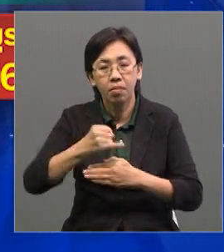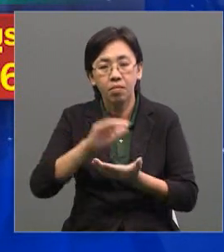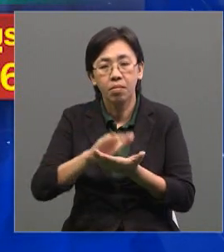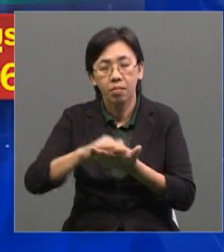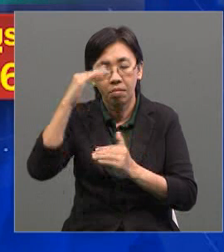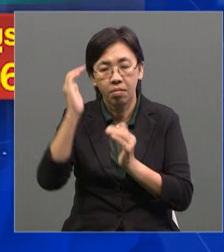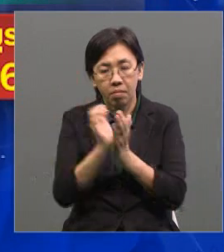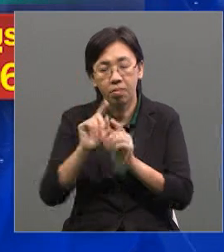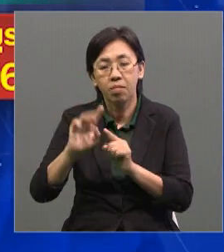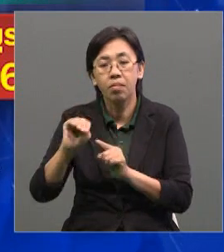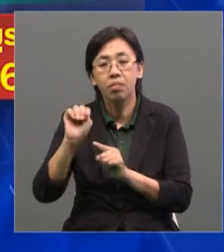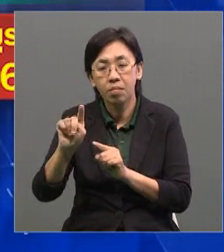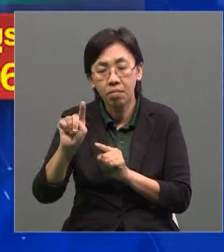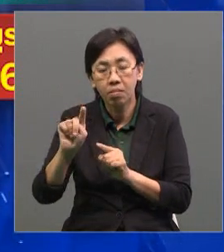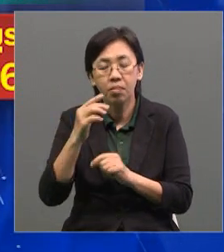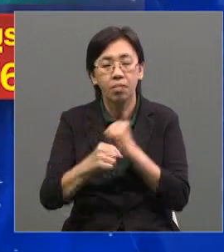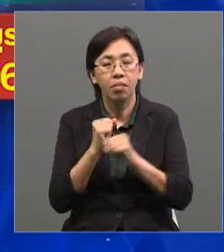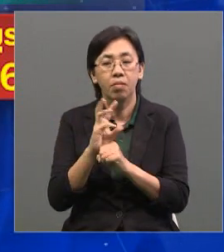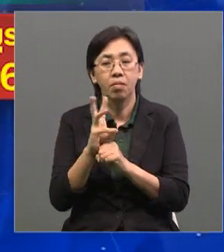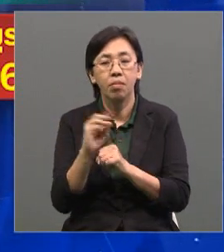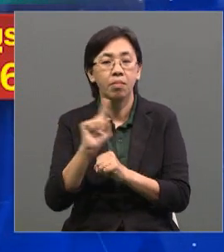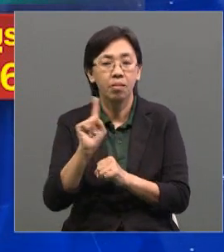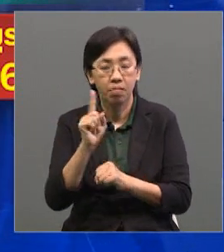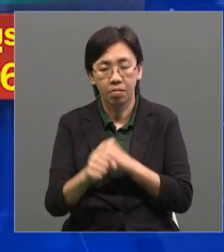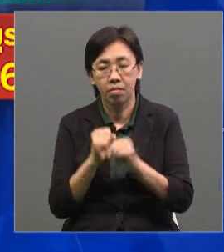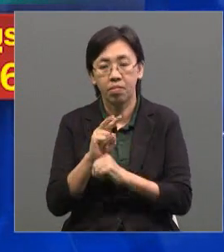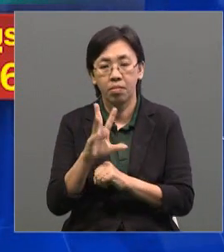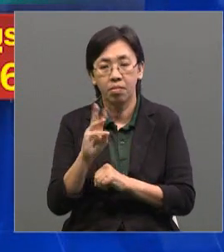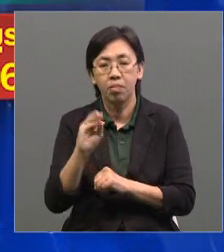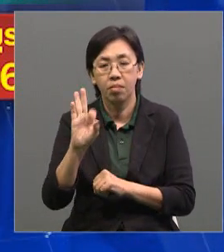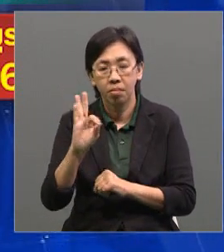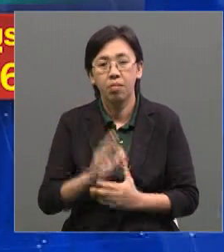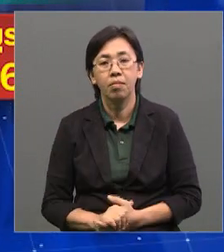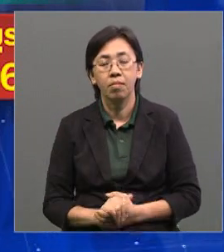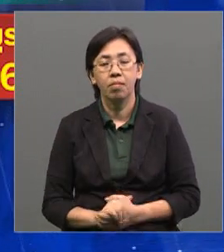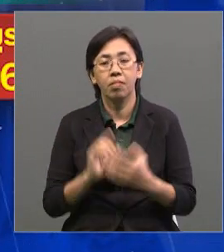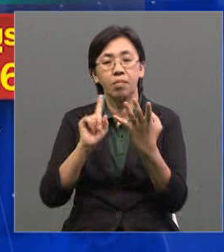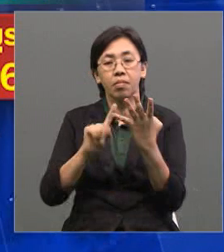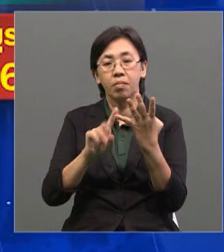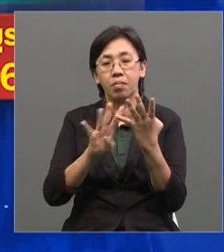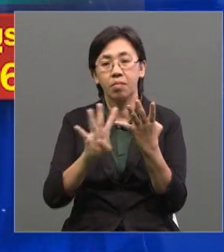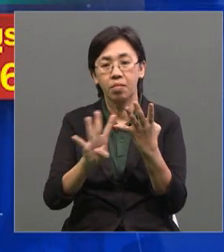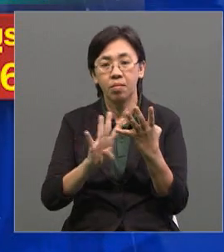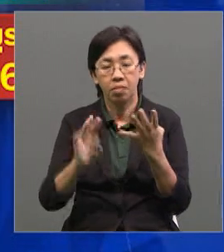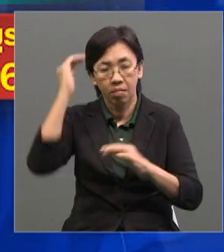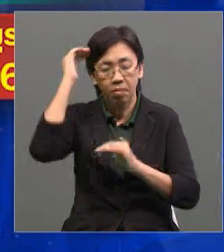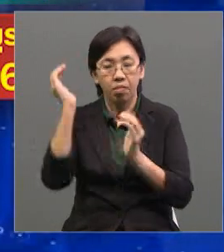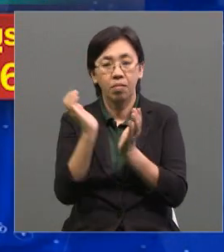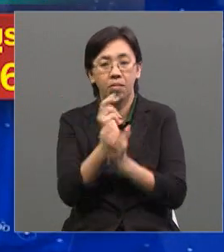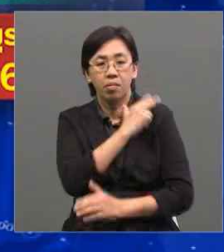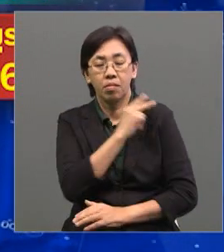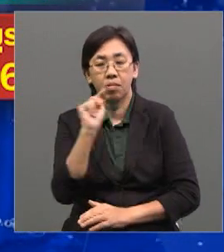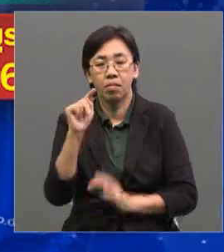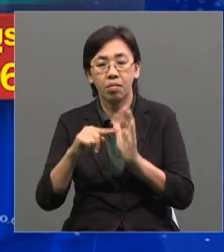ตำรวจรุ่น 41จะเกษียณอายุราชการปี 2569นะครับแล้วก็อาวุโสลำดับที่ 4พล.ตำรวจเอกต่อศักดิ์สุขวิมล